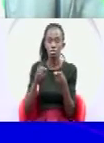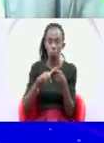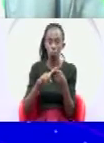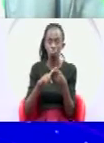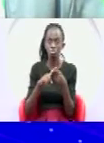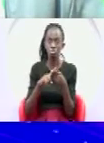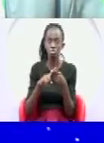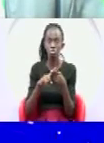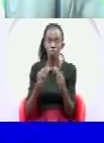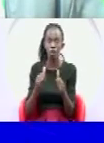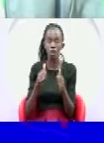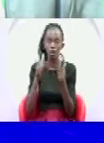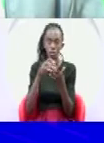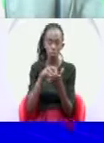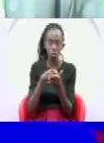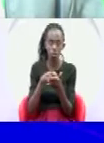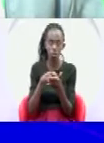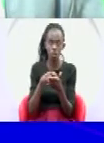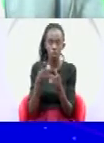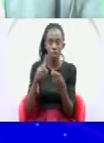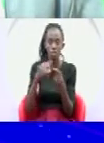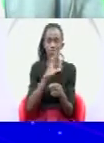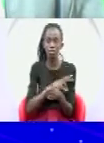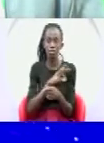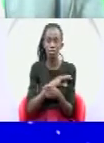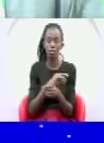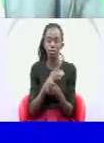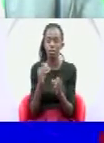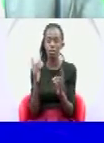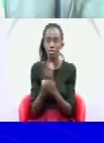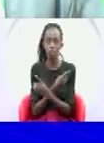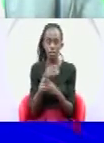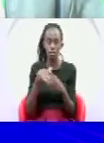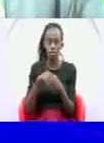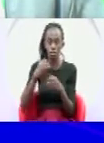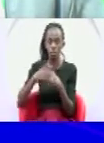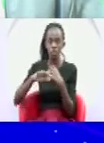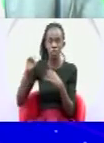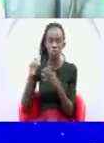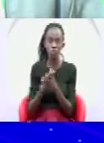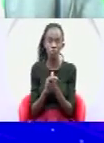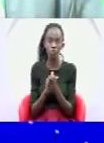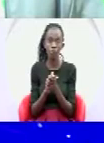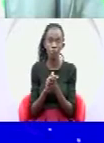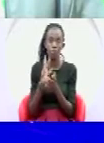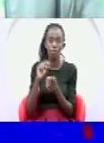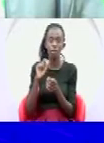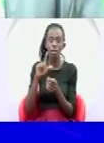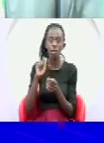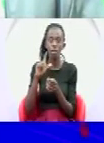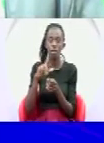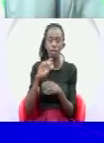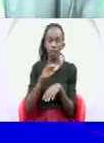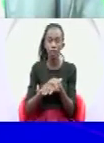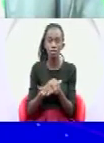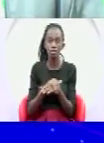kupandishwa vyeo na kuongezewa mishahara, mambo ni tofauti kwa maafisa hawa ama matabibu hawa katika kaunti ya Busia. Mwandishi wetu Robert Malala